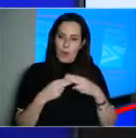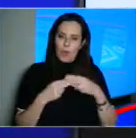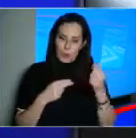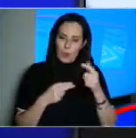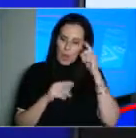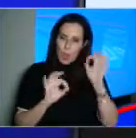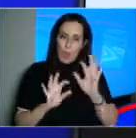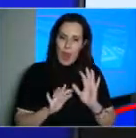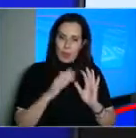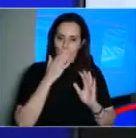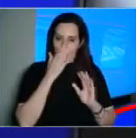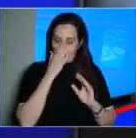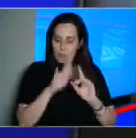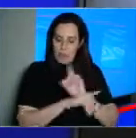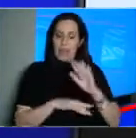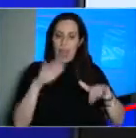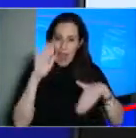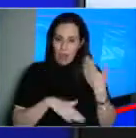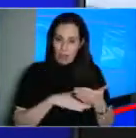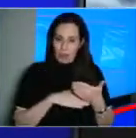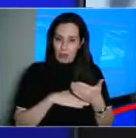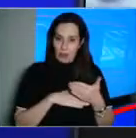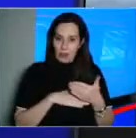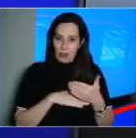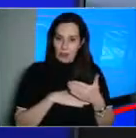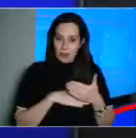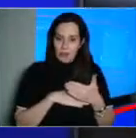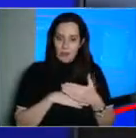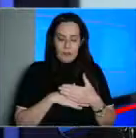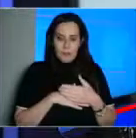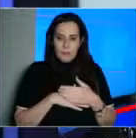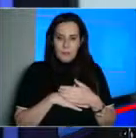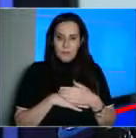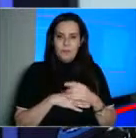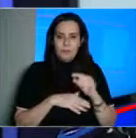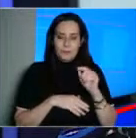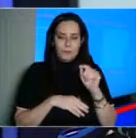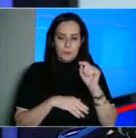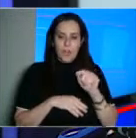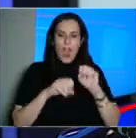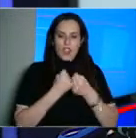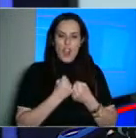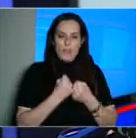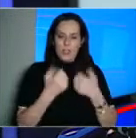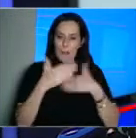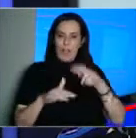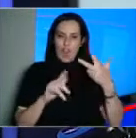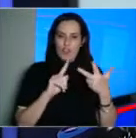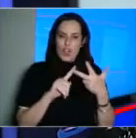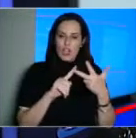טיפה קרובה לנורמלית. מיד אחרי ובבום חזק מגיע השבר, שזה הפרק